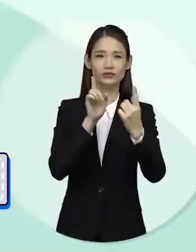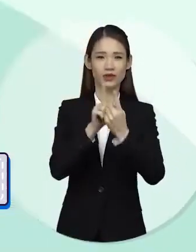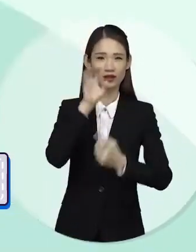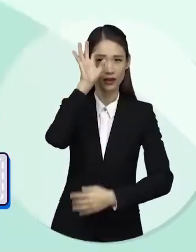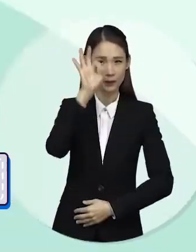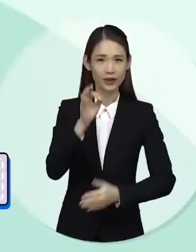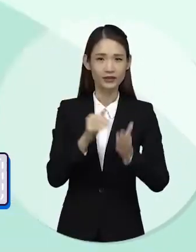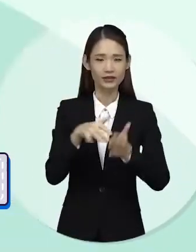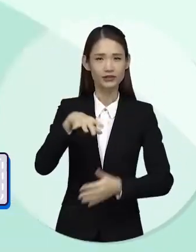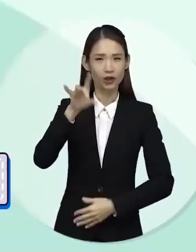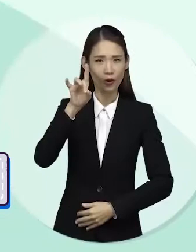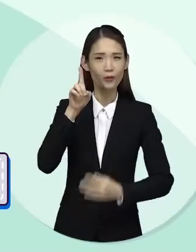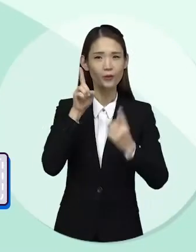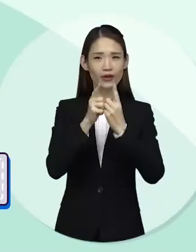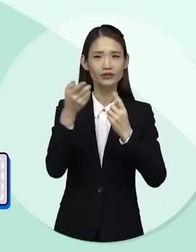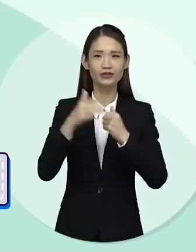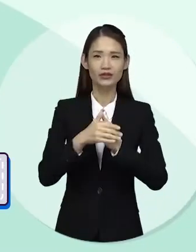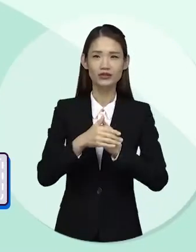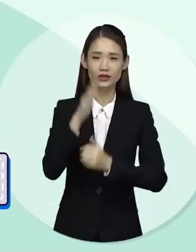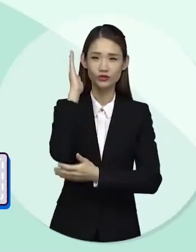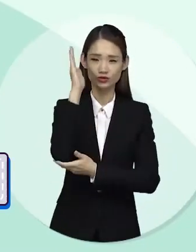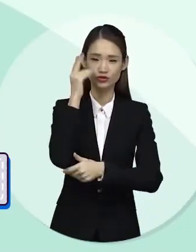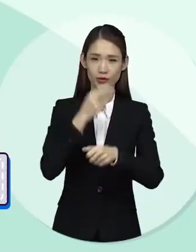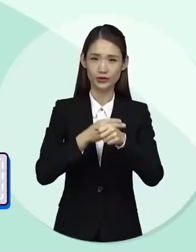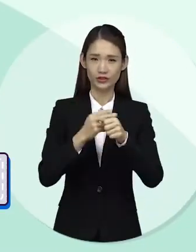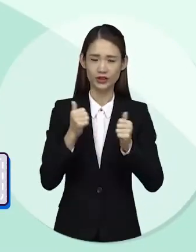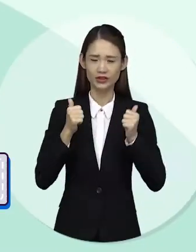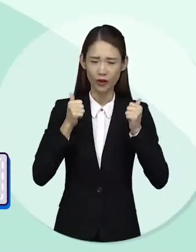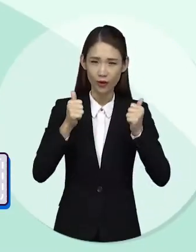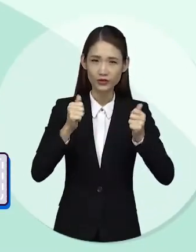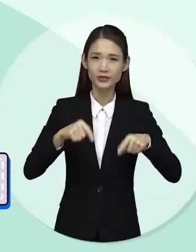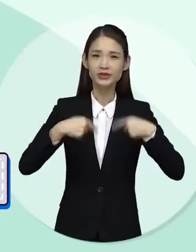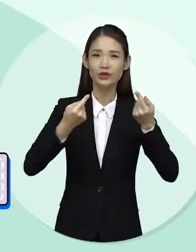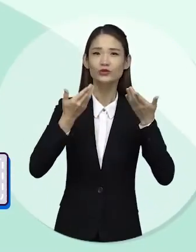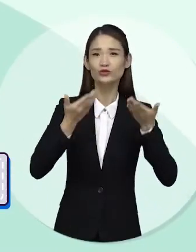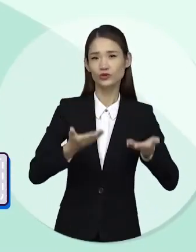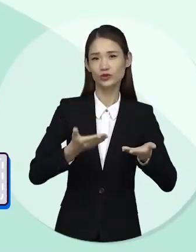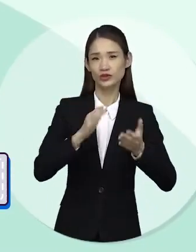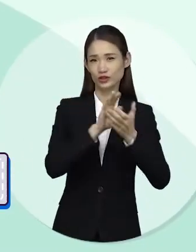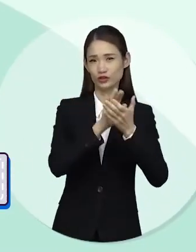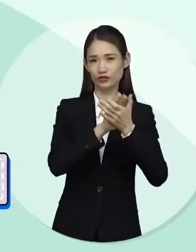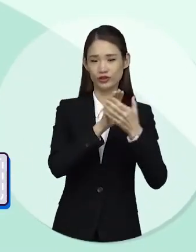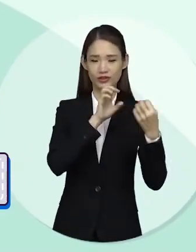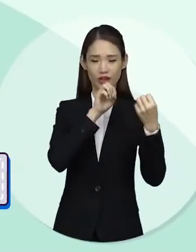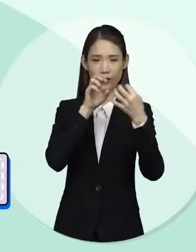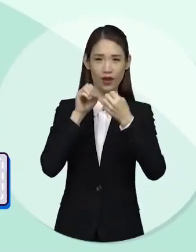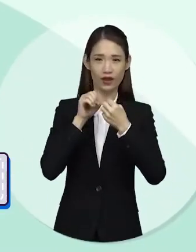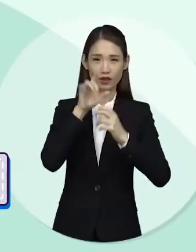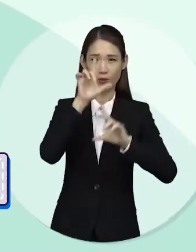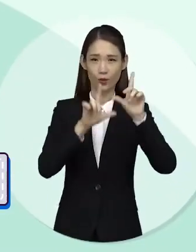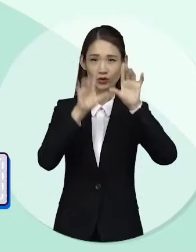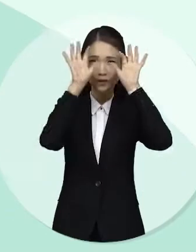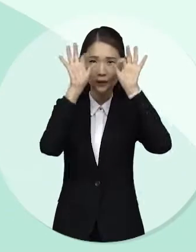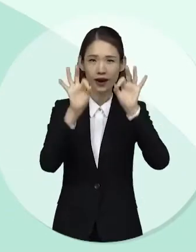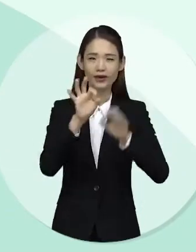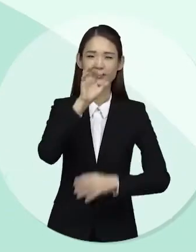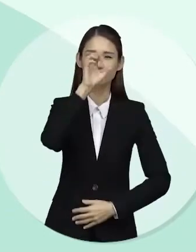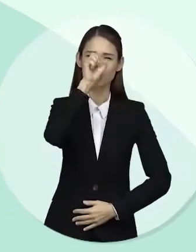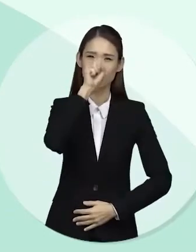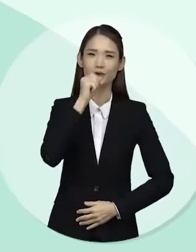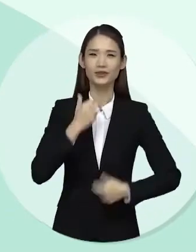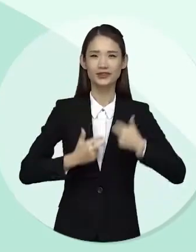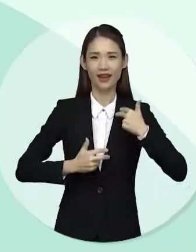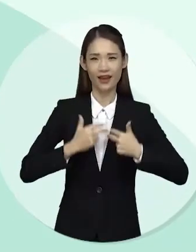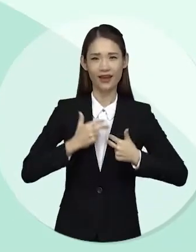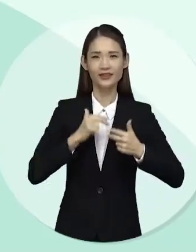같아요. 그때 지우를 처음 만났는데 지우가 되게 수업 시간에는 열심히 하고 쉬는 시간에는 친구들이랑 대화하는 거 봤을 때 되게